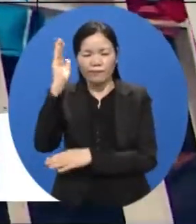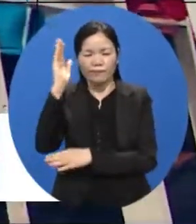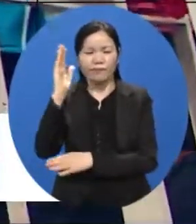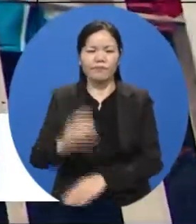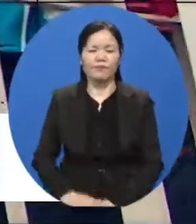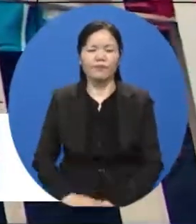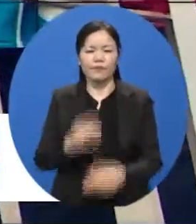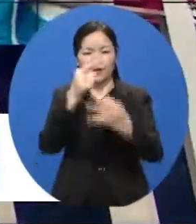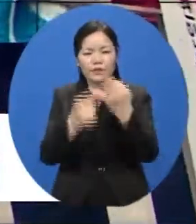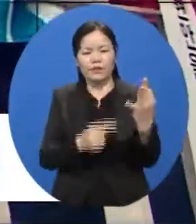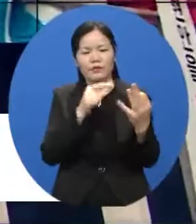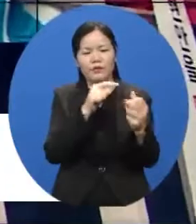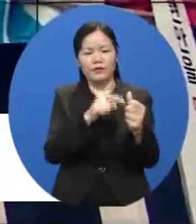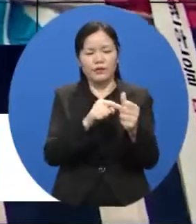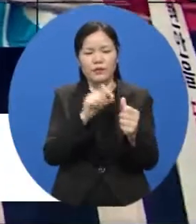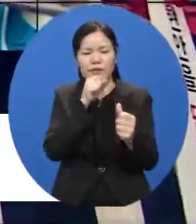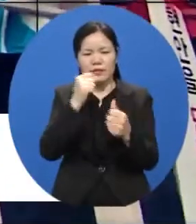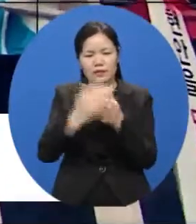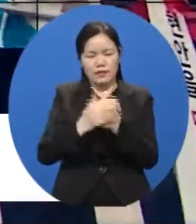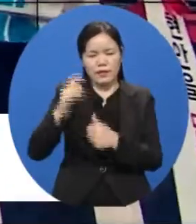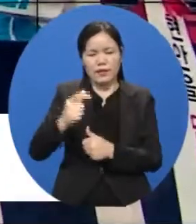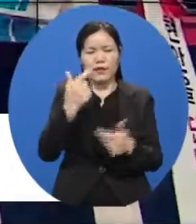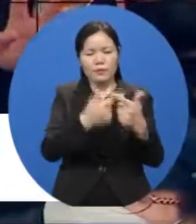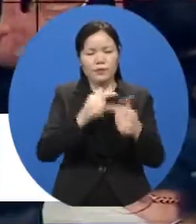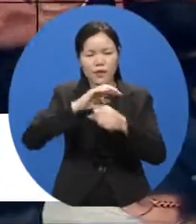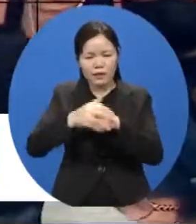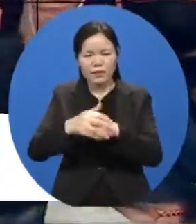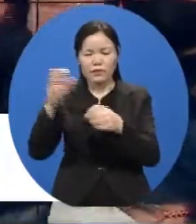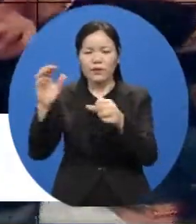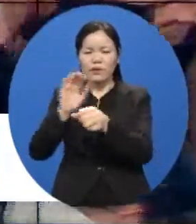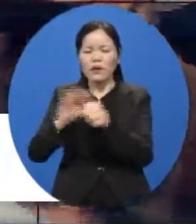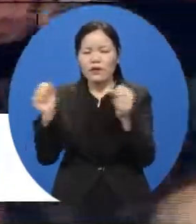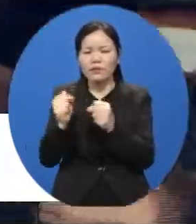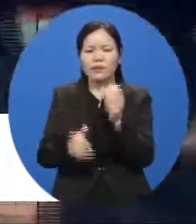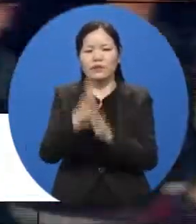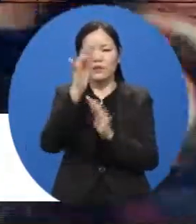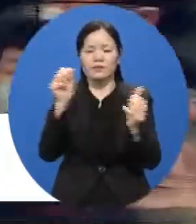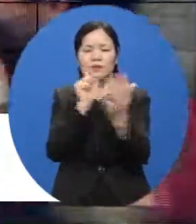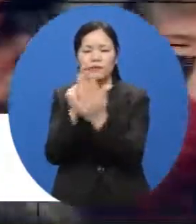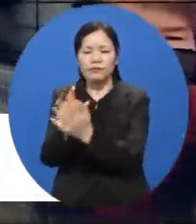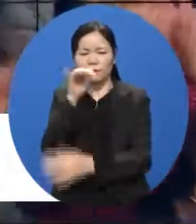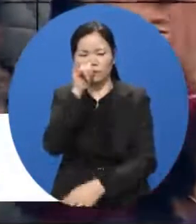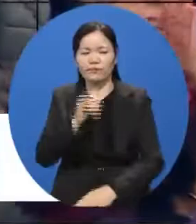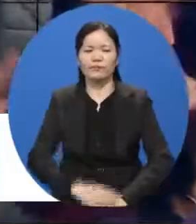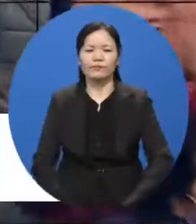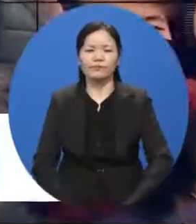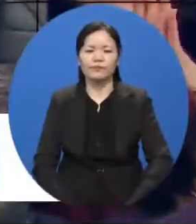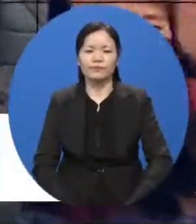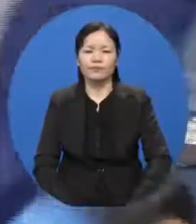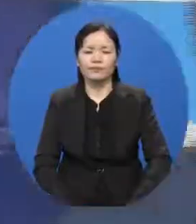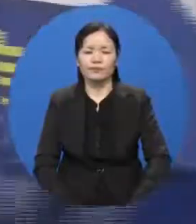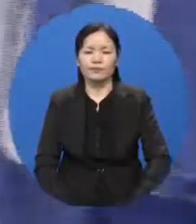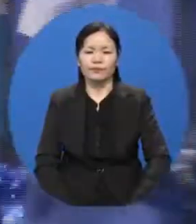두드렸고, 윤석열 후보는 지지세가 강한 부산과 대구를 거쳐 경북에서 시민들을 만났습니다. 김민주 기자입니다.